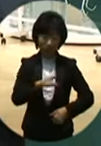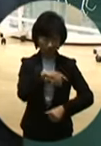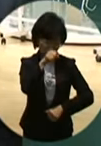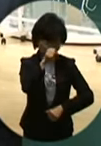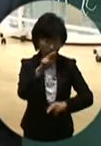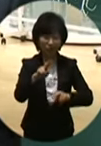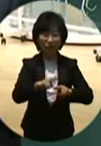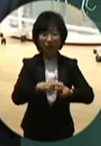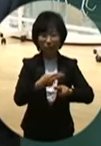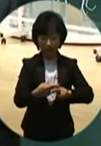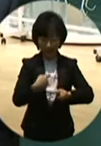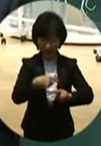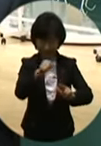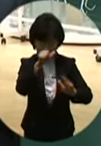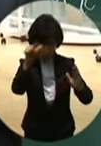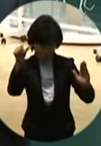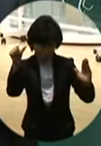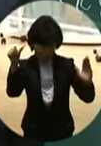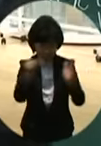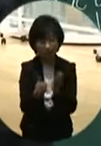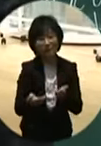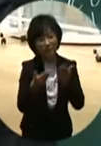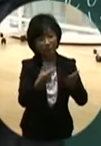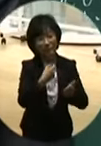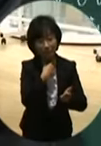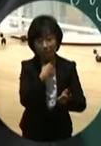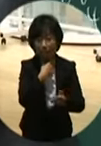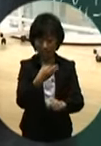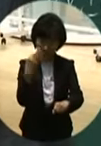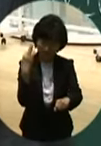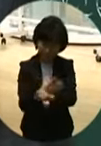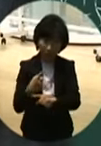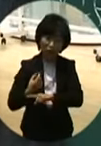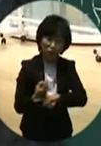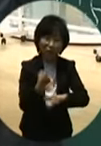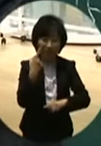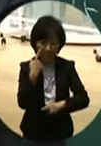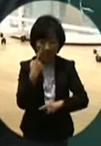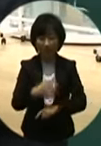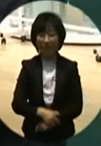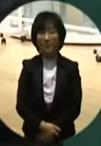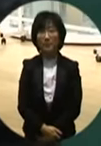드리고 싶다. For my entire life, I would like to give you, Prime Minister, the best present for you.